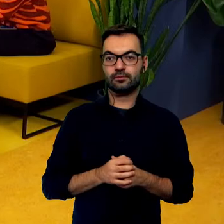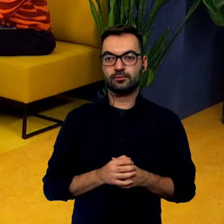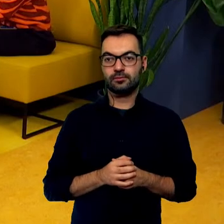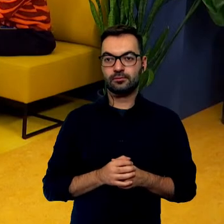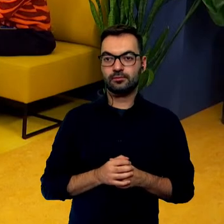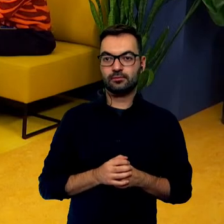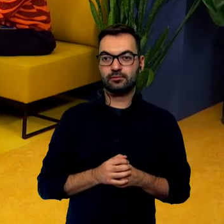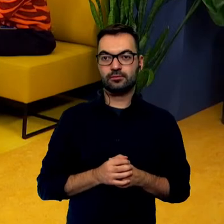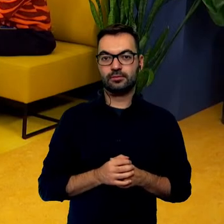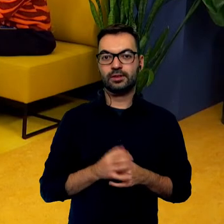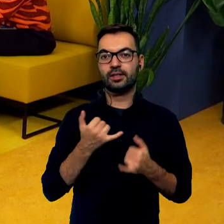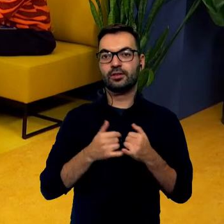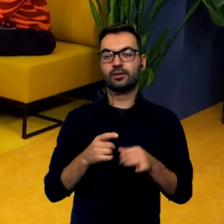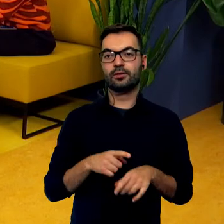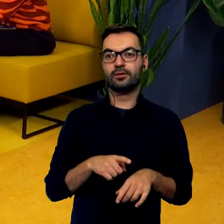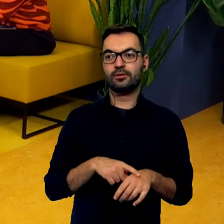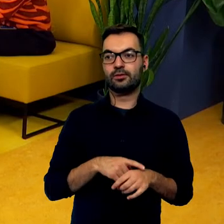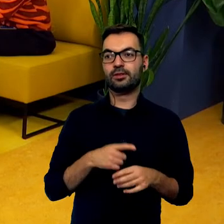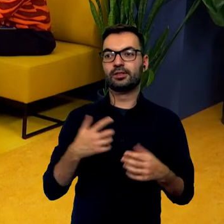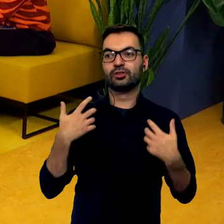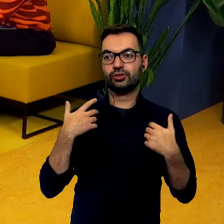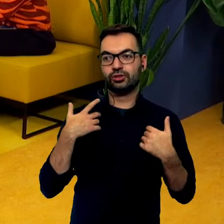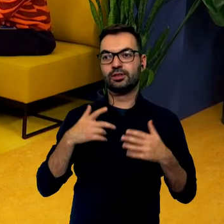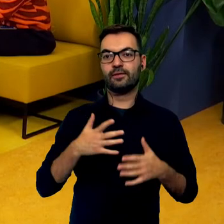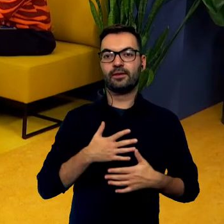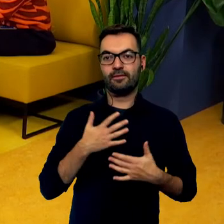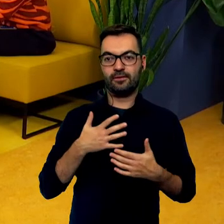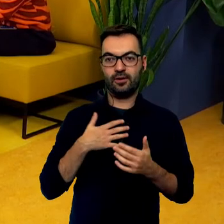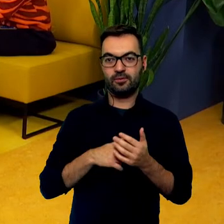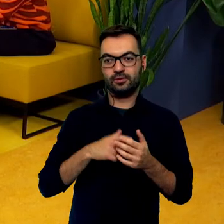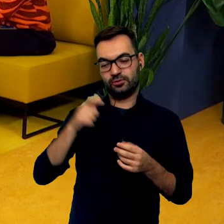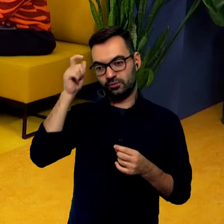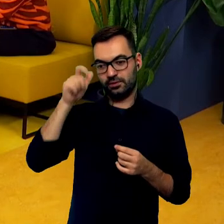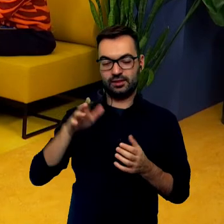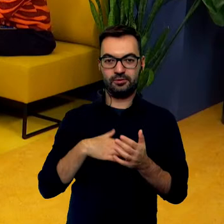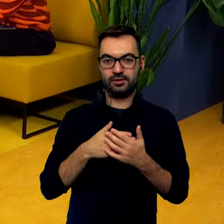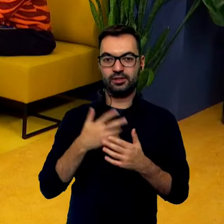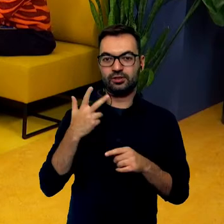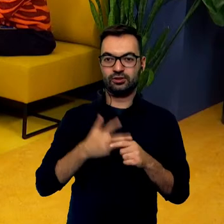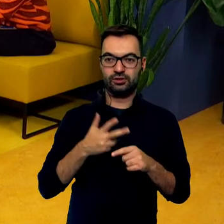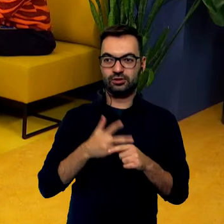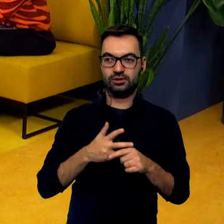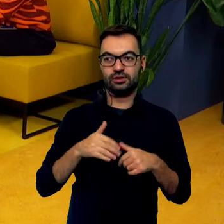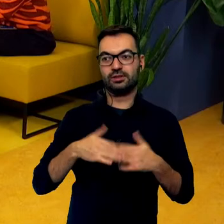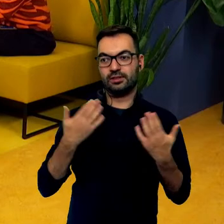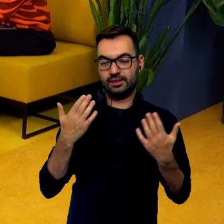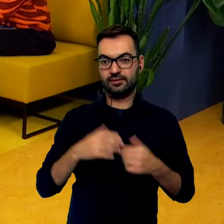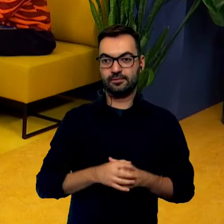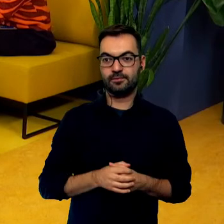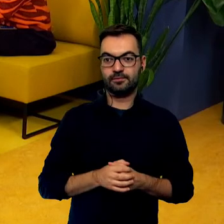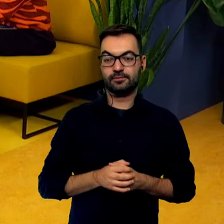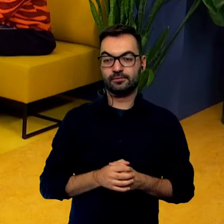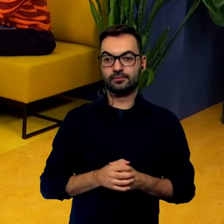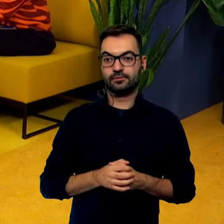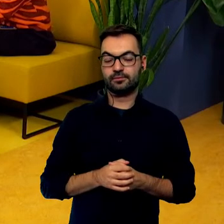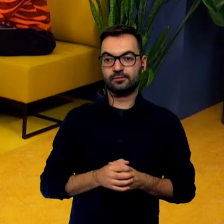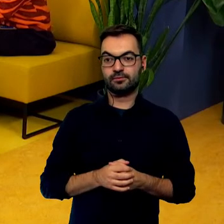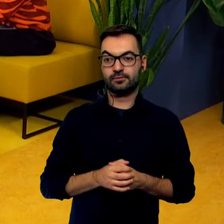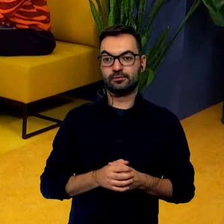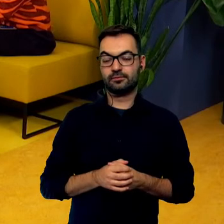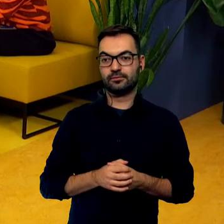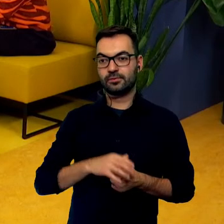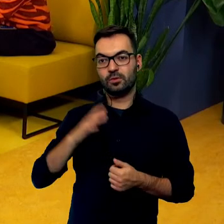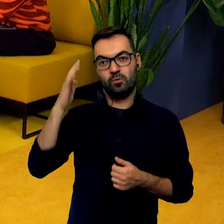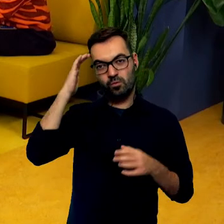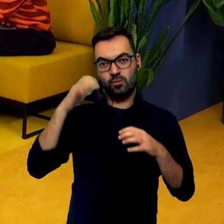przy trwaniu właśnie takich życia w takiej kondycji danego człowieka, powiedzmy przez te 30 dni, no